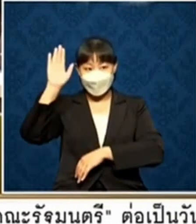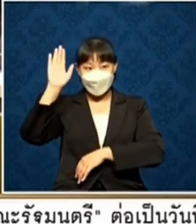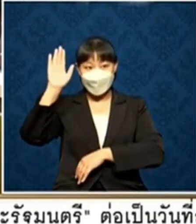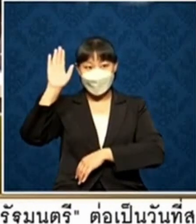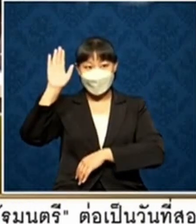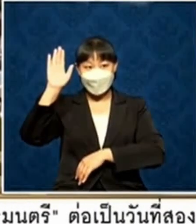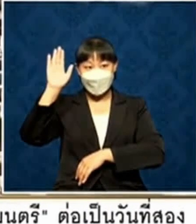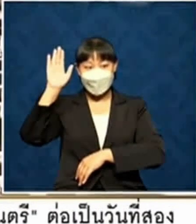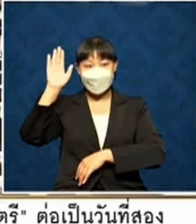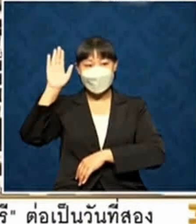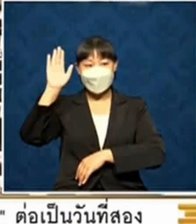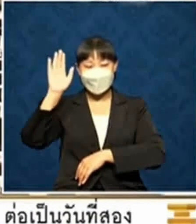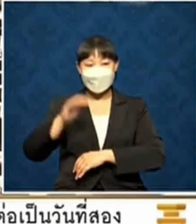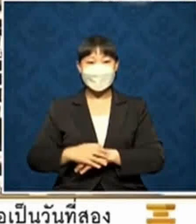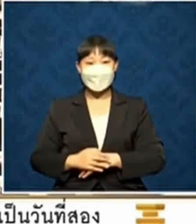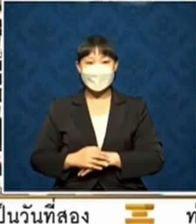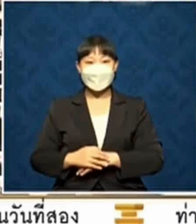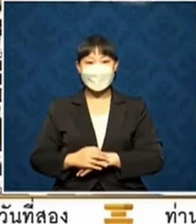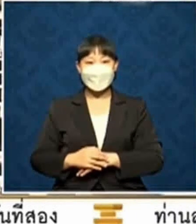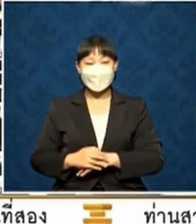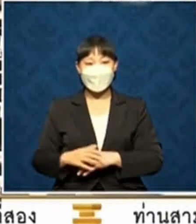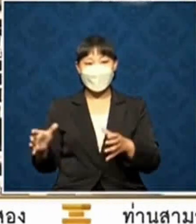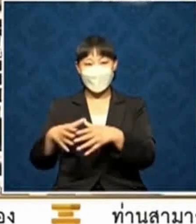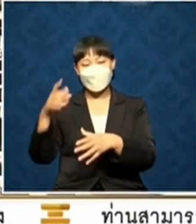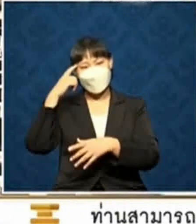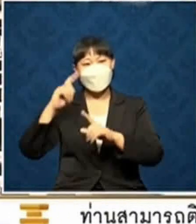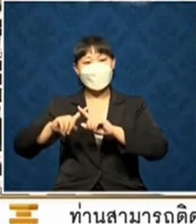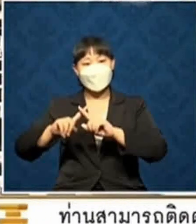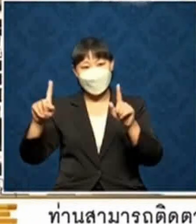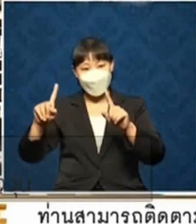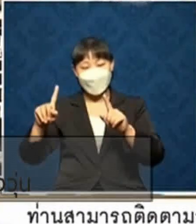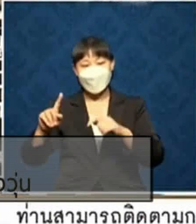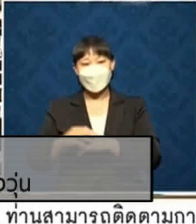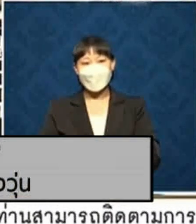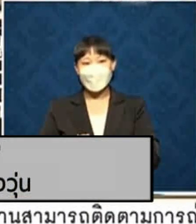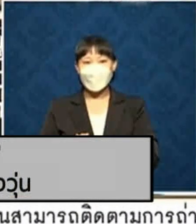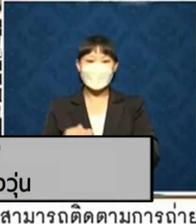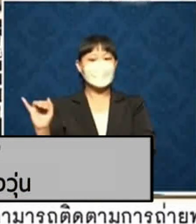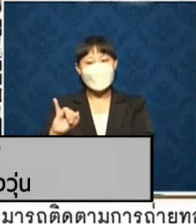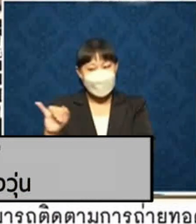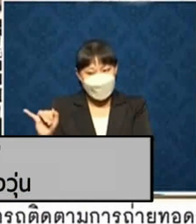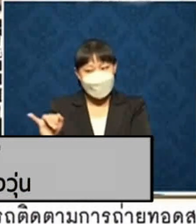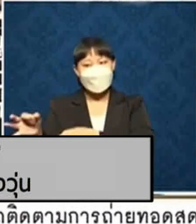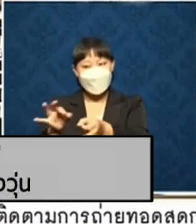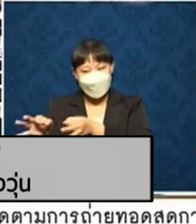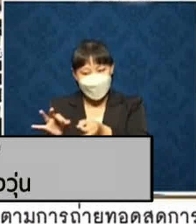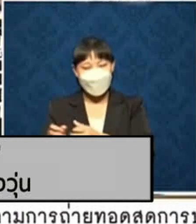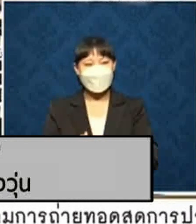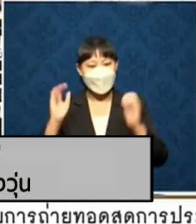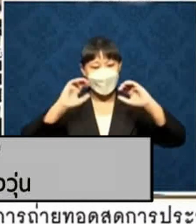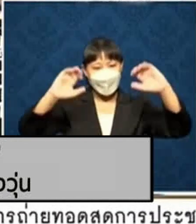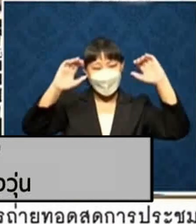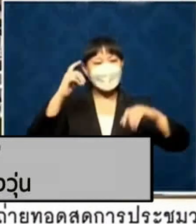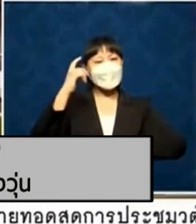ายชี้ถึงจุดบกพร่องของการปิดเหมืองอัครา ท่านประธานครับ แต่ฝ่ายรัฐบาลเขาก็